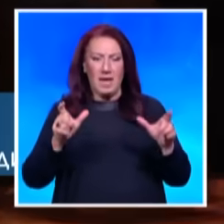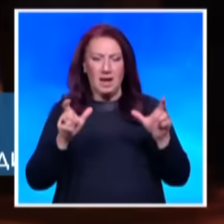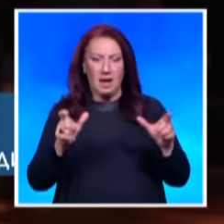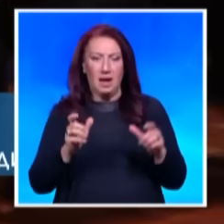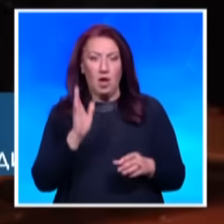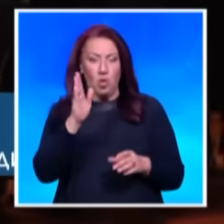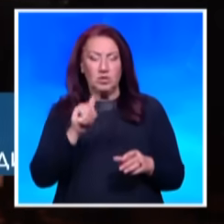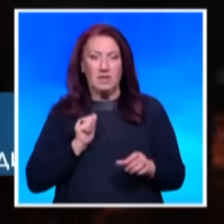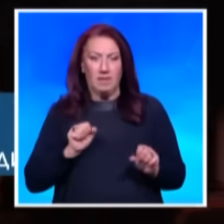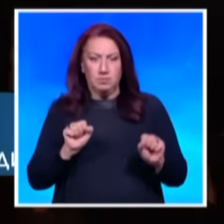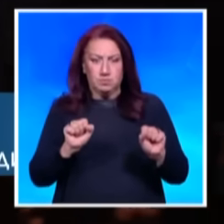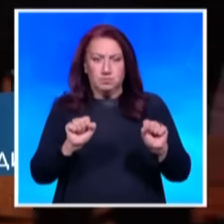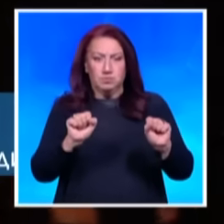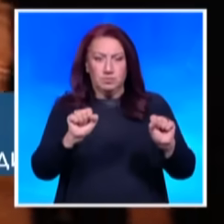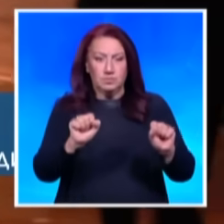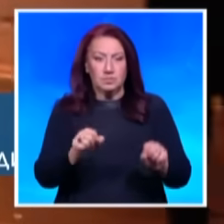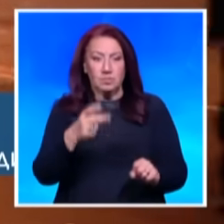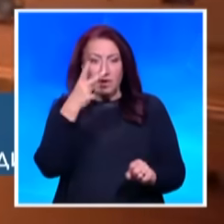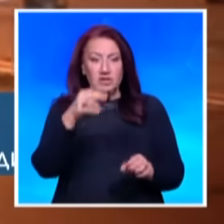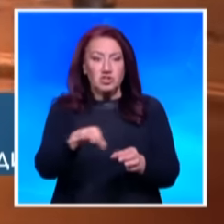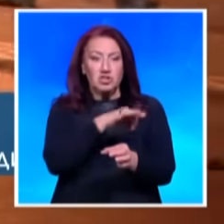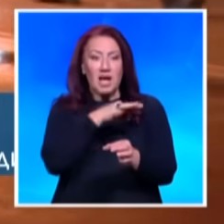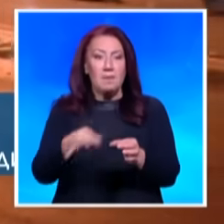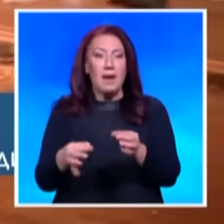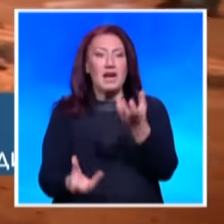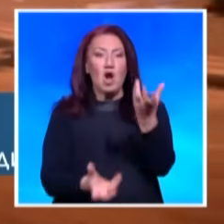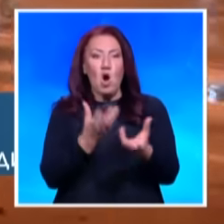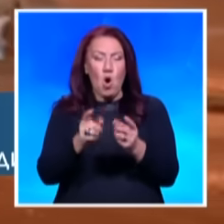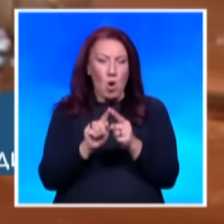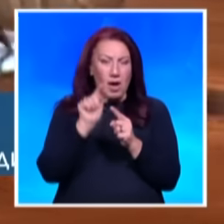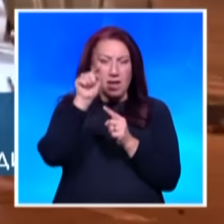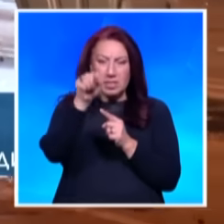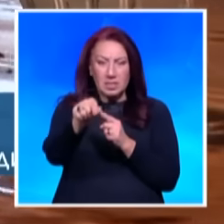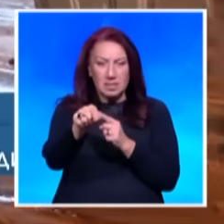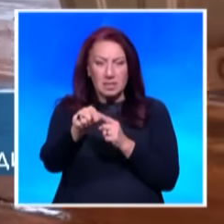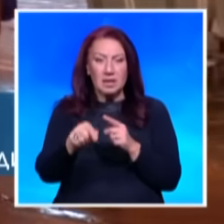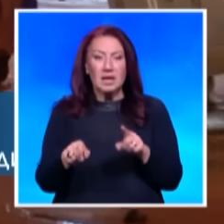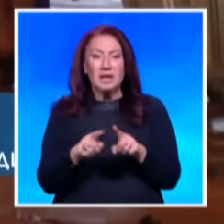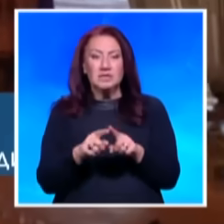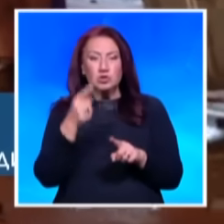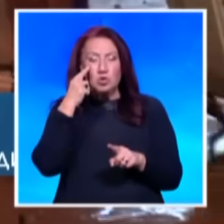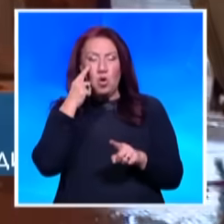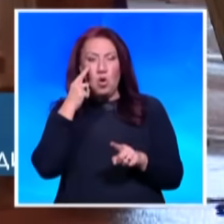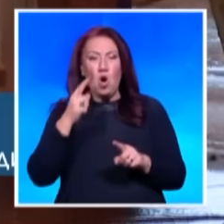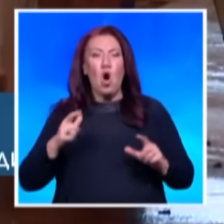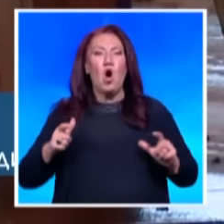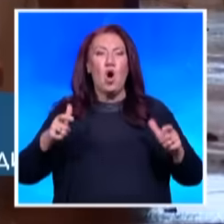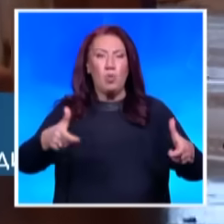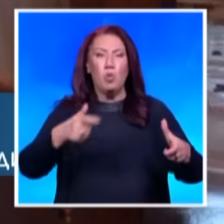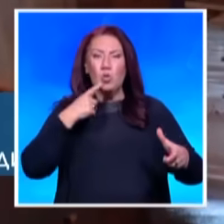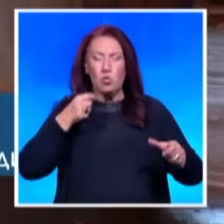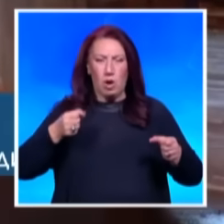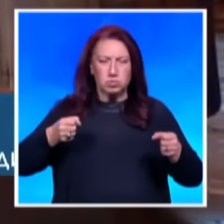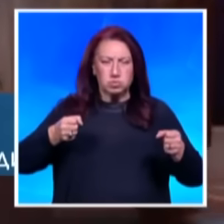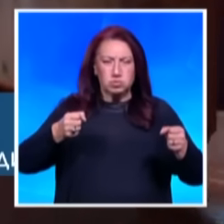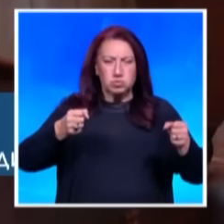покаже огъня, който е запален първо от феновете, след това контейнерите, които се опитват да избутат към жандармерията и към водното оръдие,